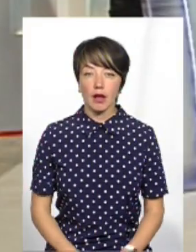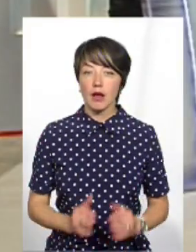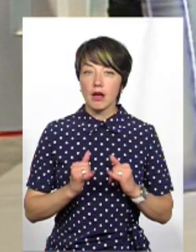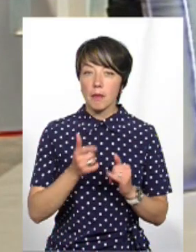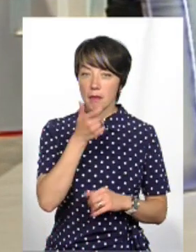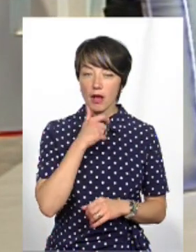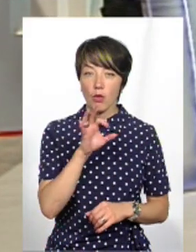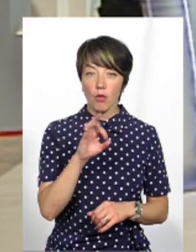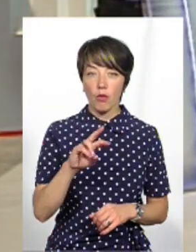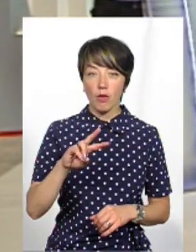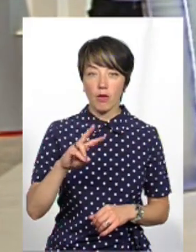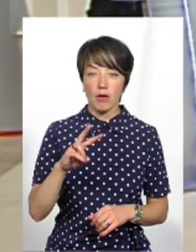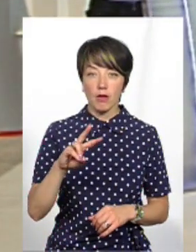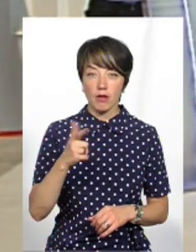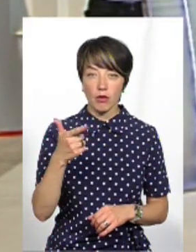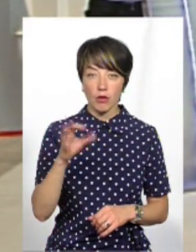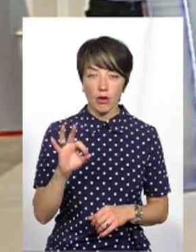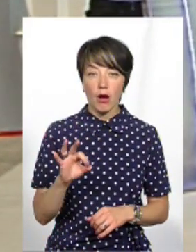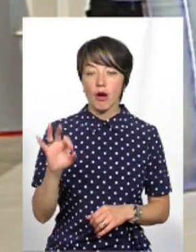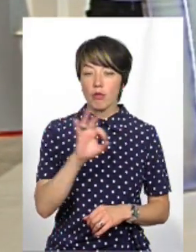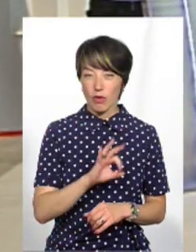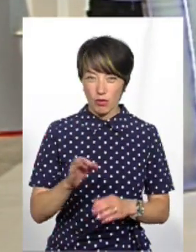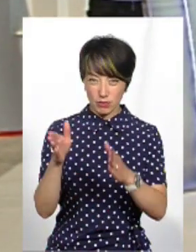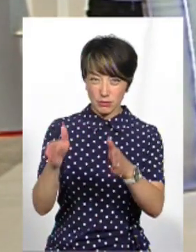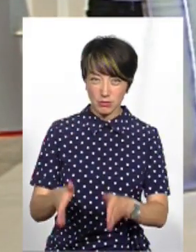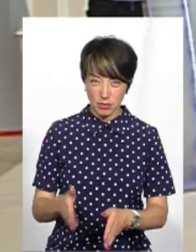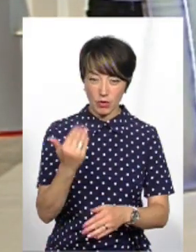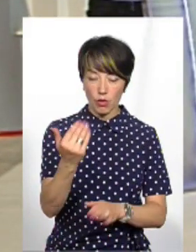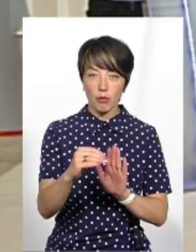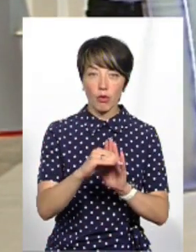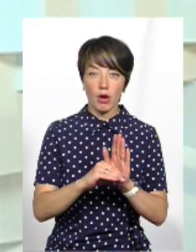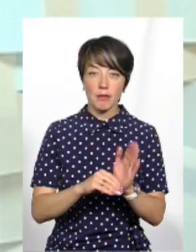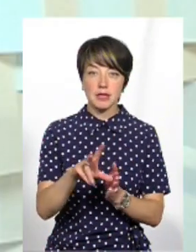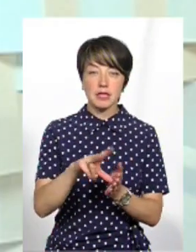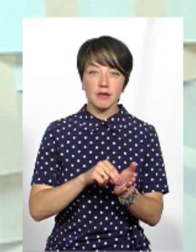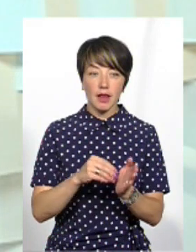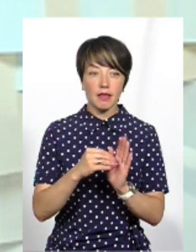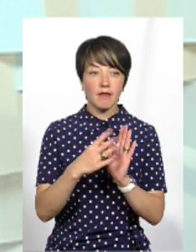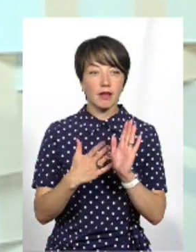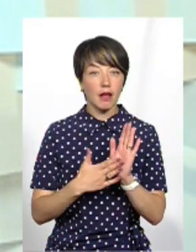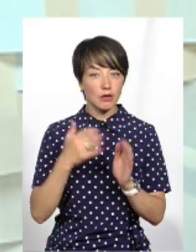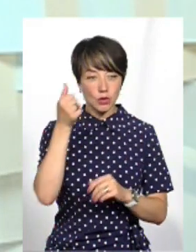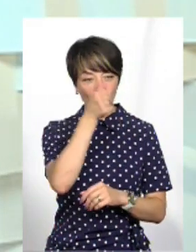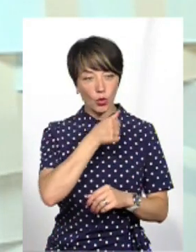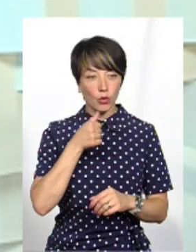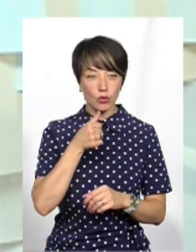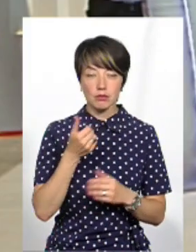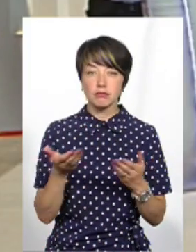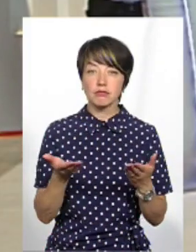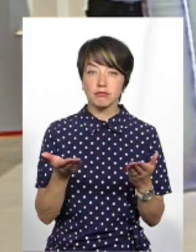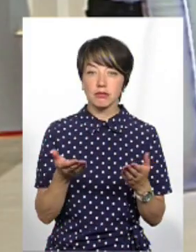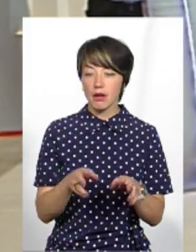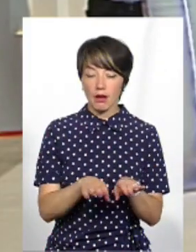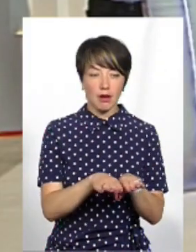Пані Ольго, стосовно Олександра Гереги, у його програмі зразка 19-го. Ну,